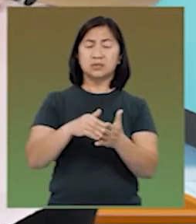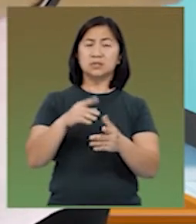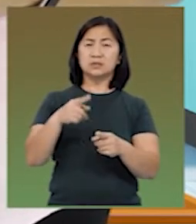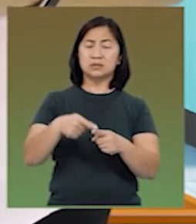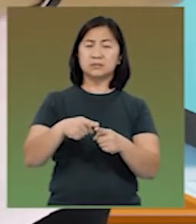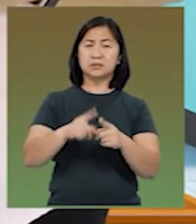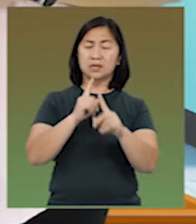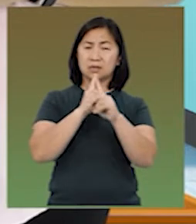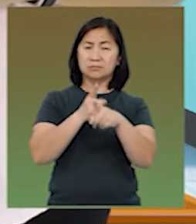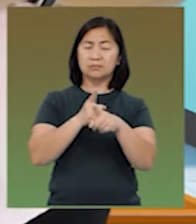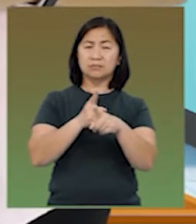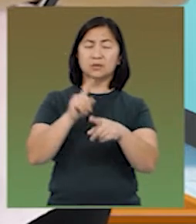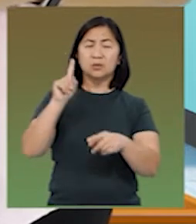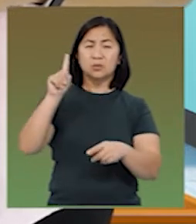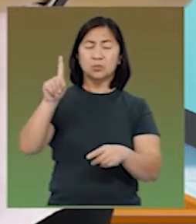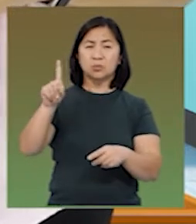sagot.